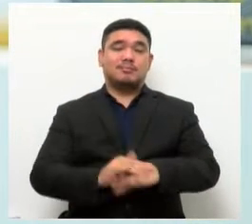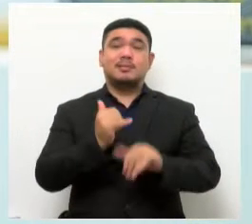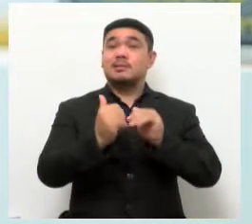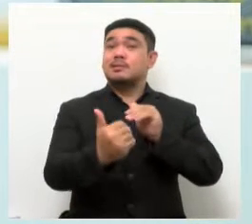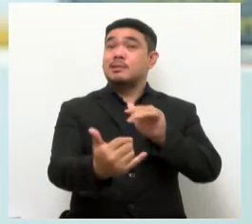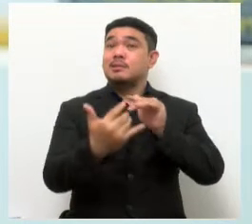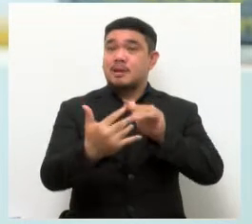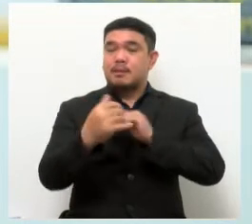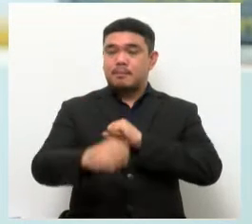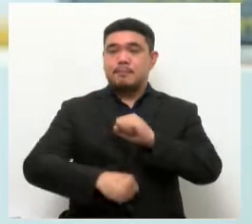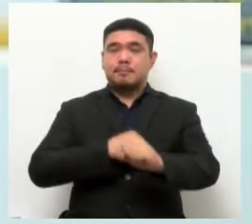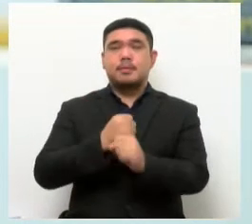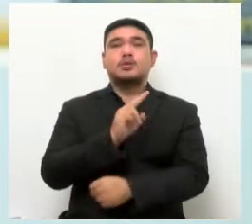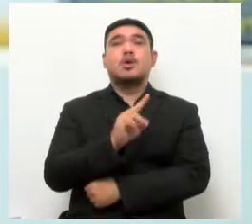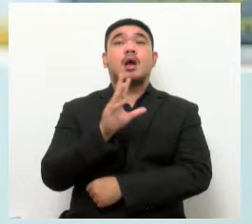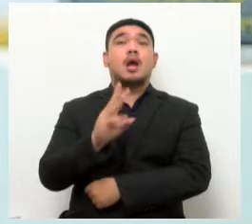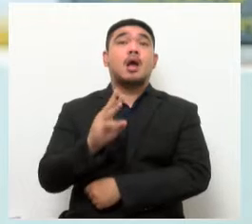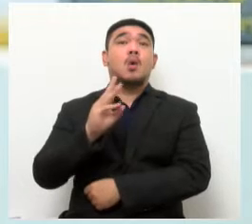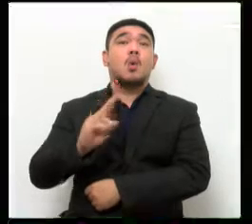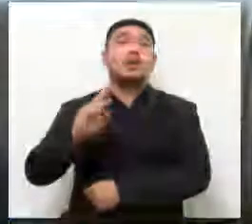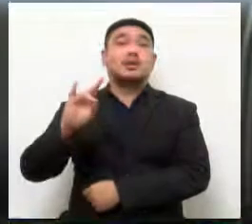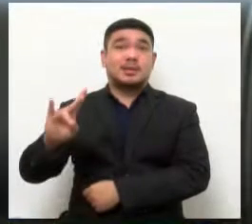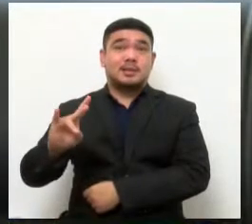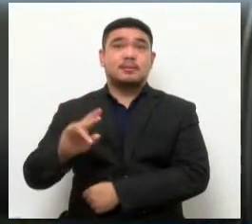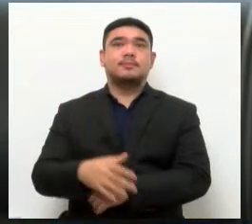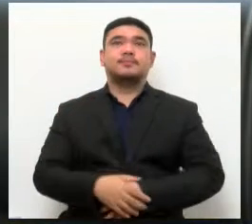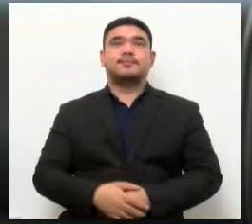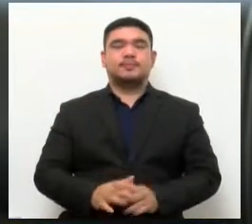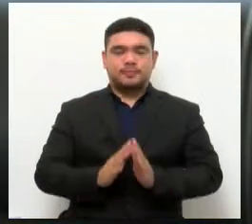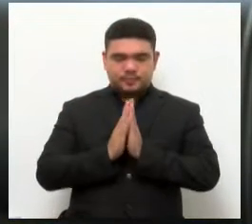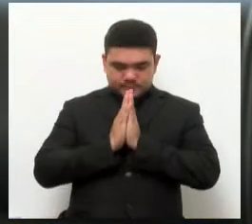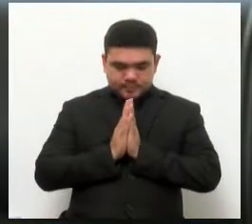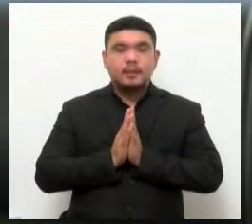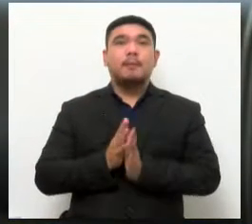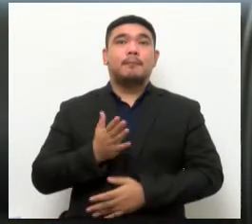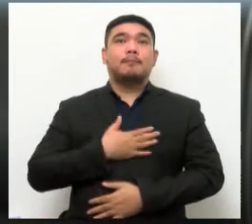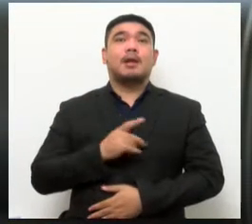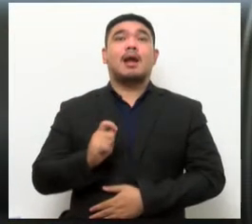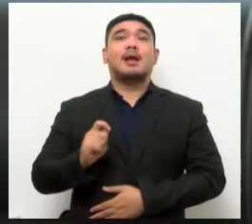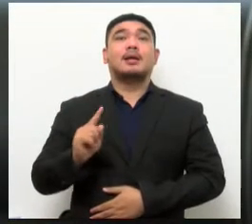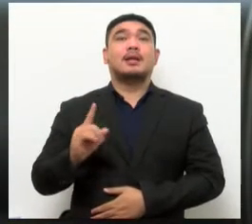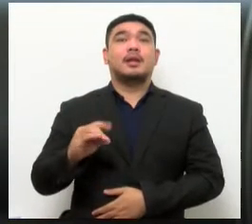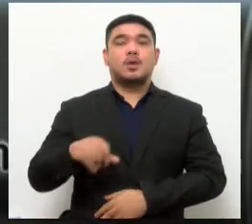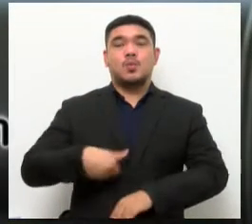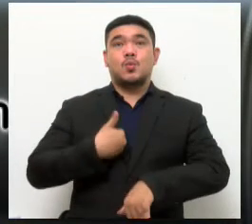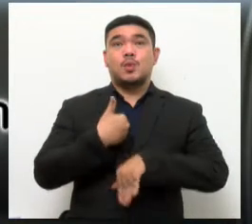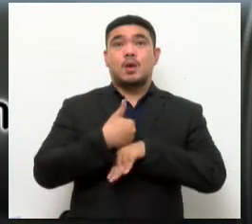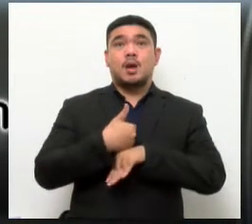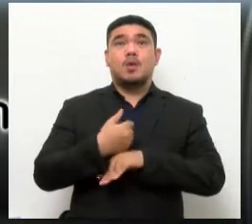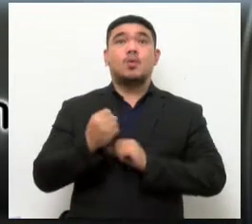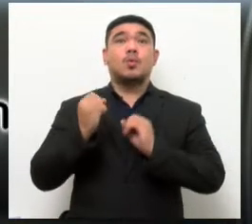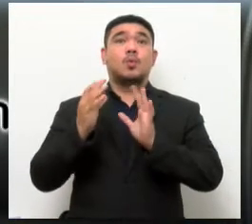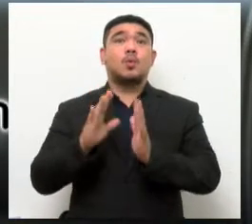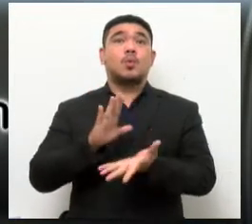าษาอังกฤษในปีงบประมาณ2567ต่อไป สวัสดีครับกระผมชื่อนายอดิเรกคำเป๊ะเครือผู้อำนวยการโรงเรียนห้วยมนักวิทยา